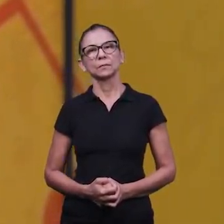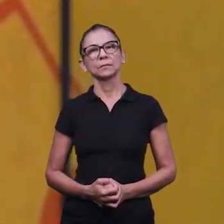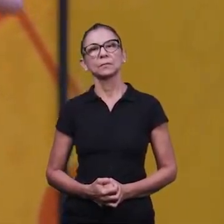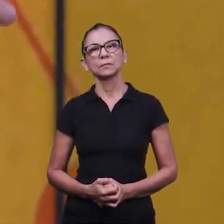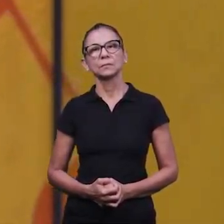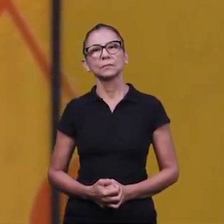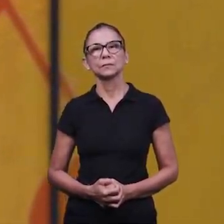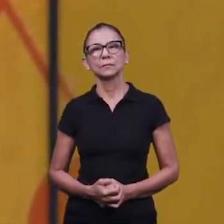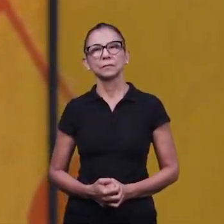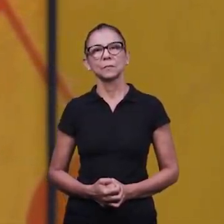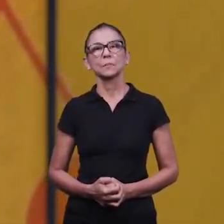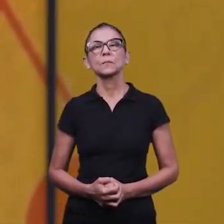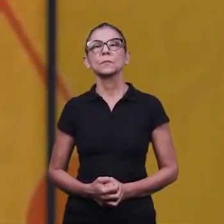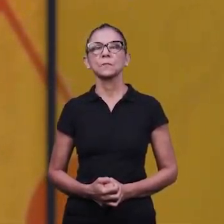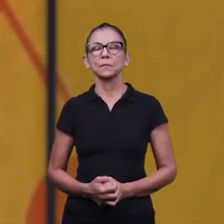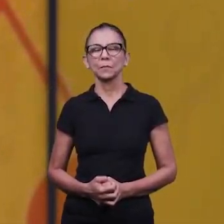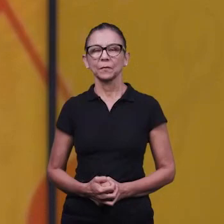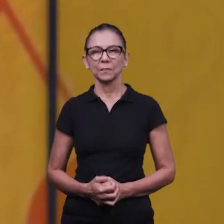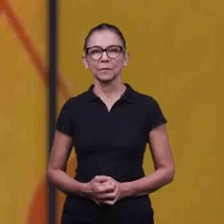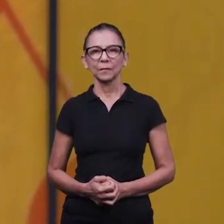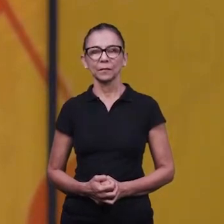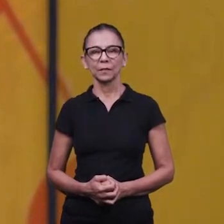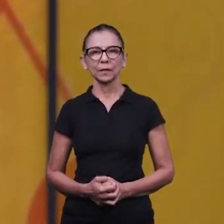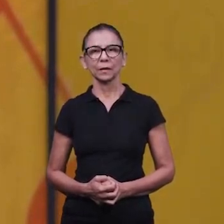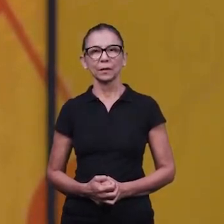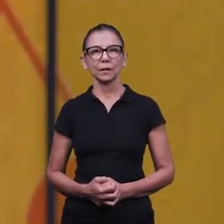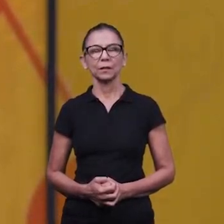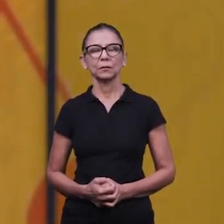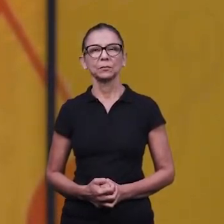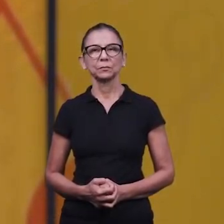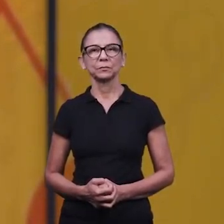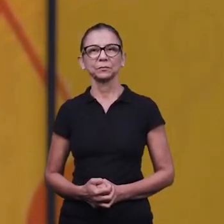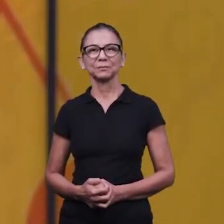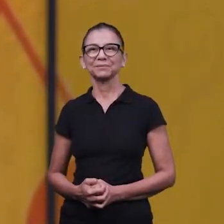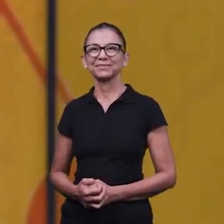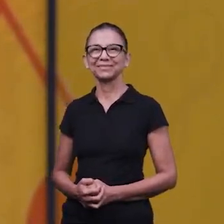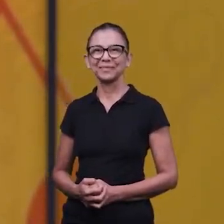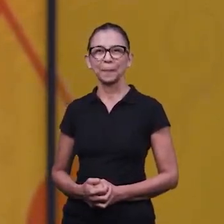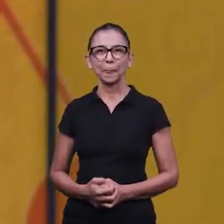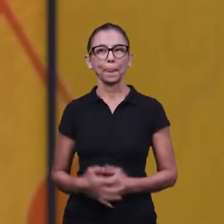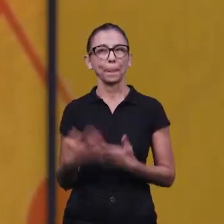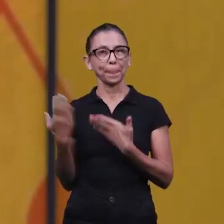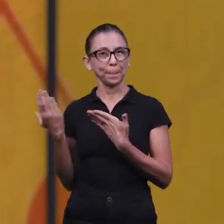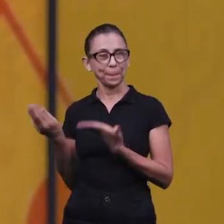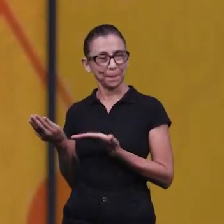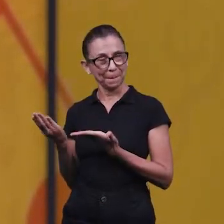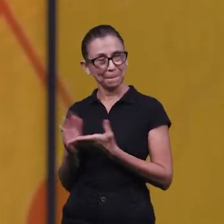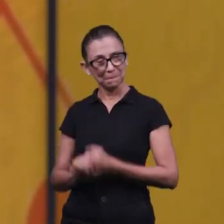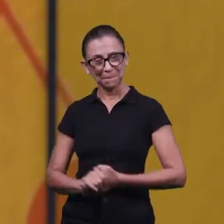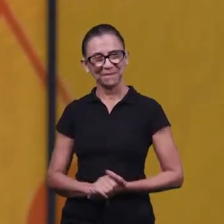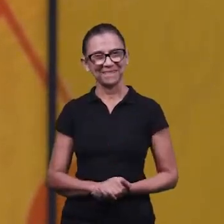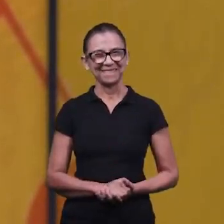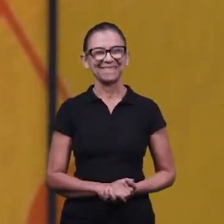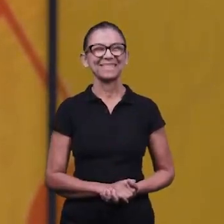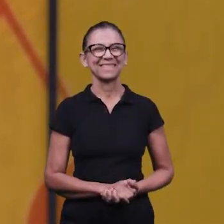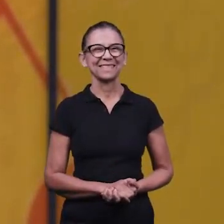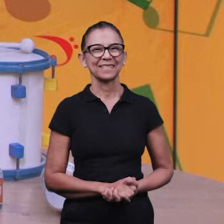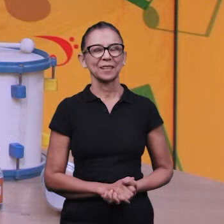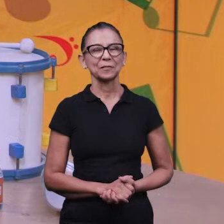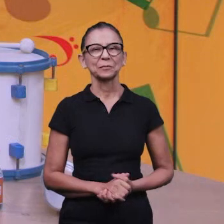Lá, lá. Si, si, lá. Dó, si, lá, sol, fá, mi, ré, dó,